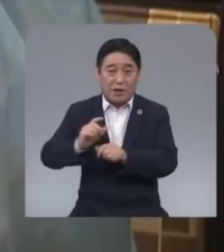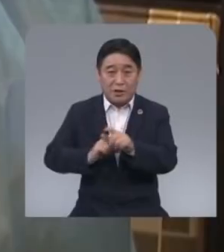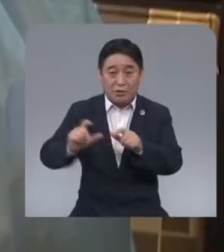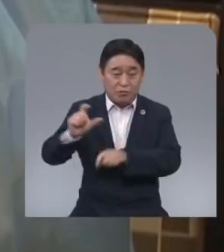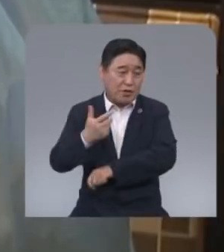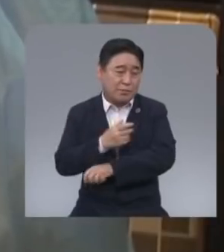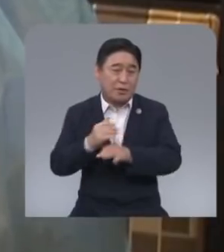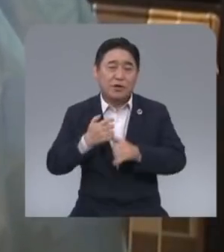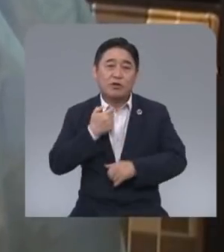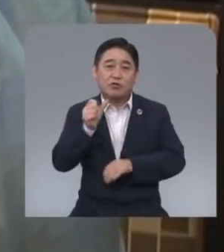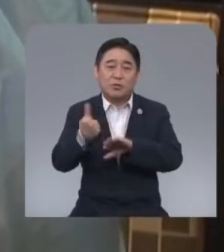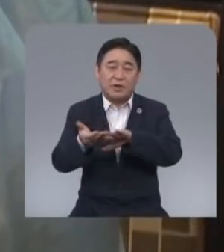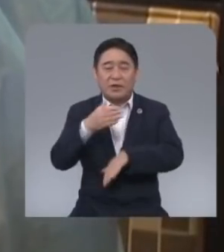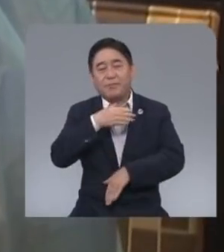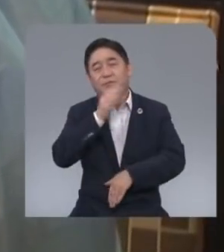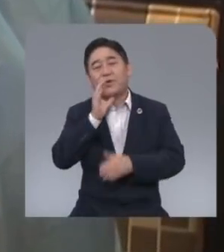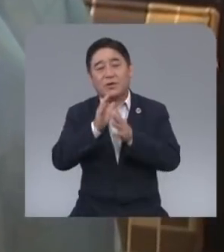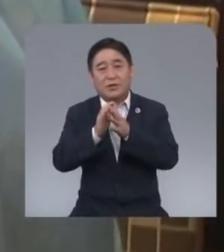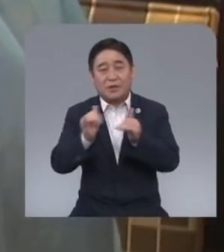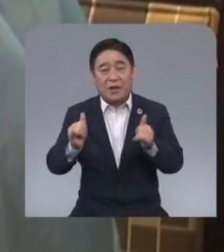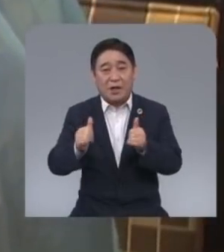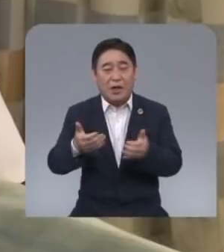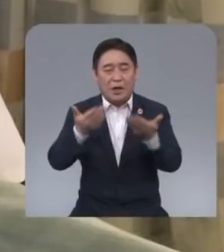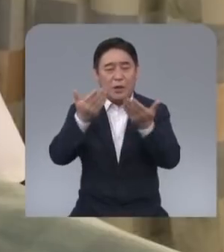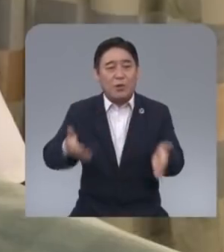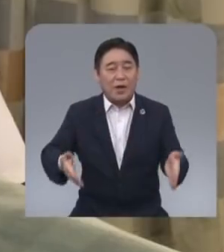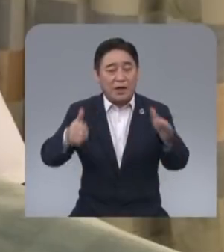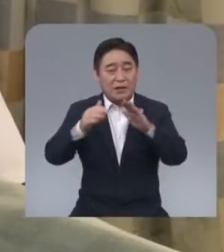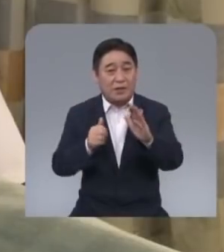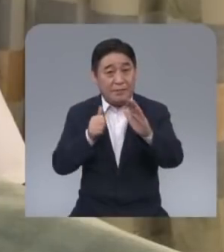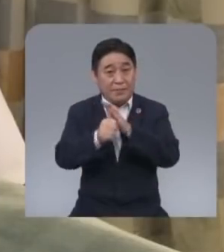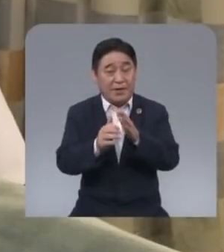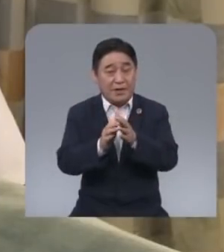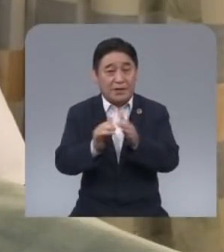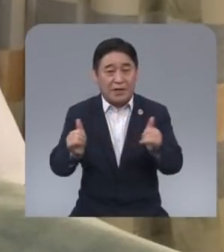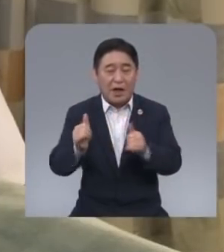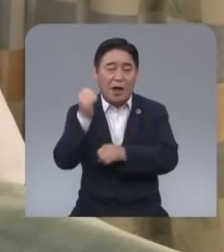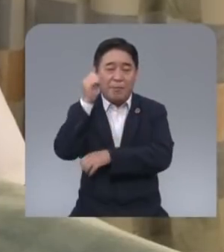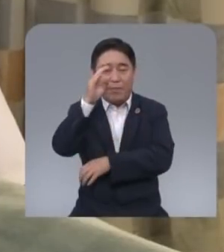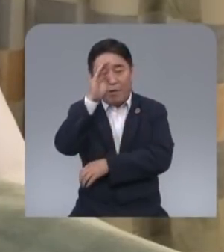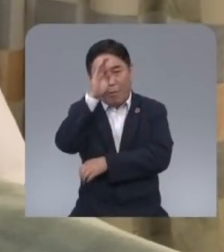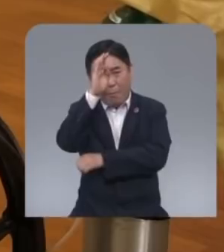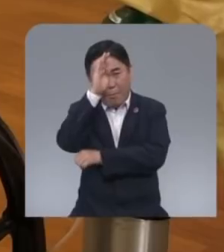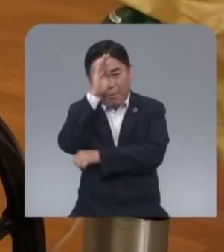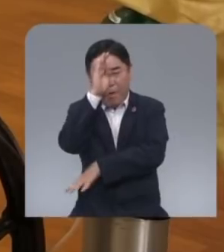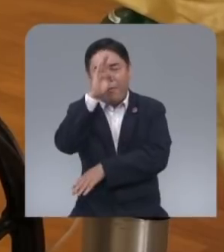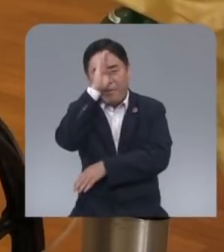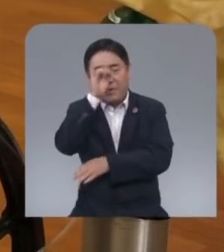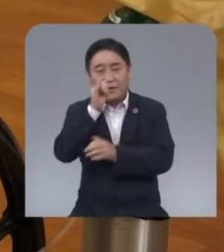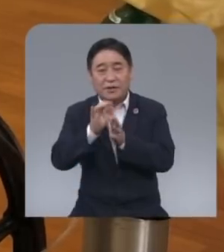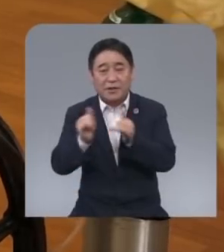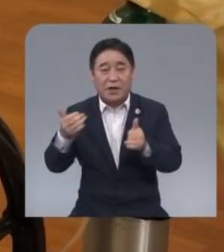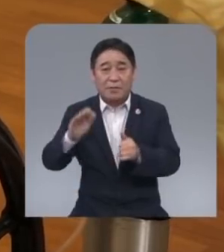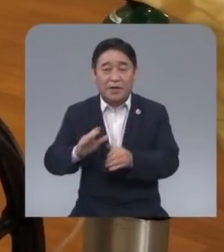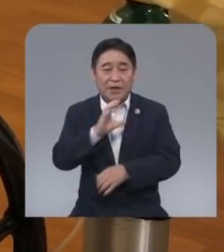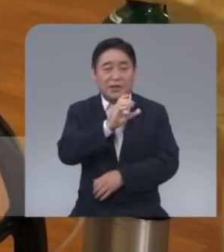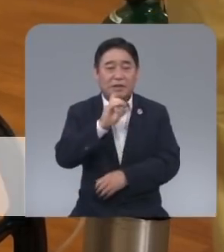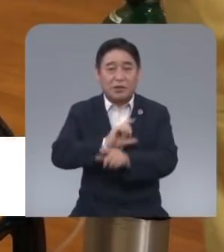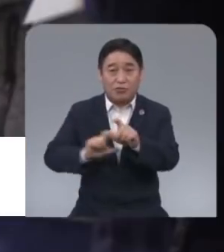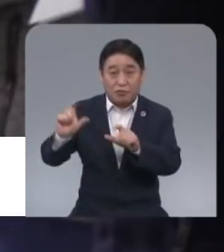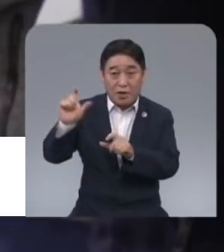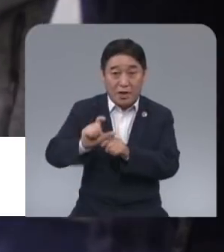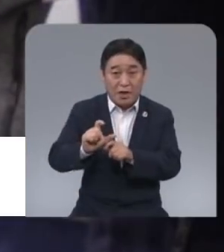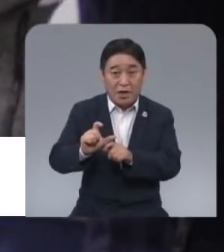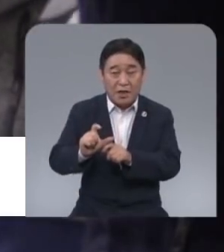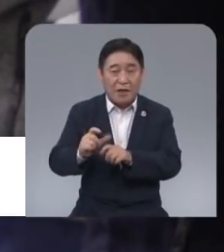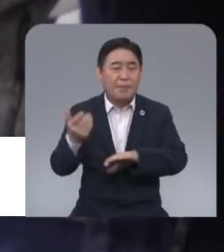대상자는 65세 이상 고령자와 요양시설 거주자, 그리고 기저질환자 등인데 CDC는 여기에다 자문위가